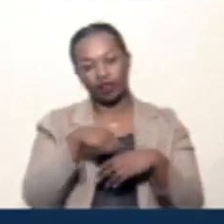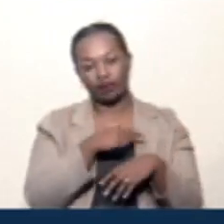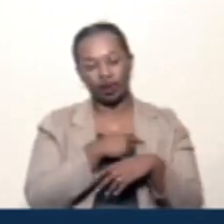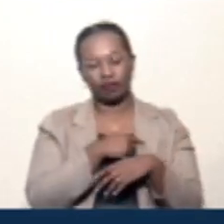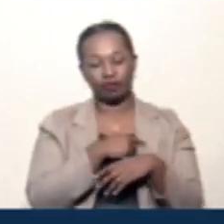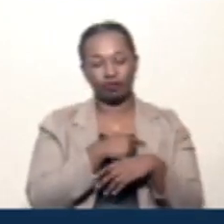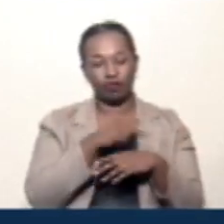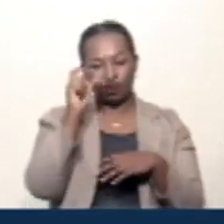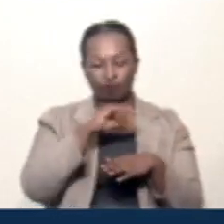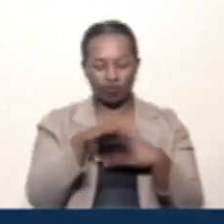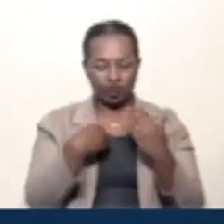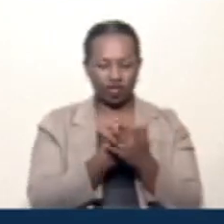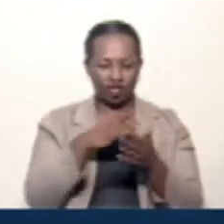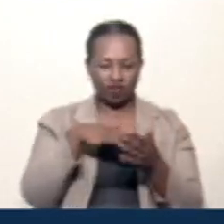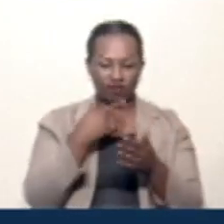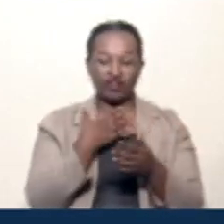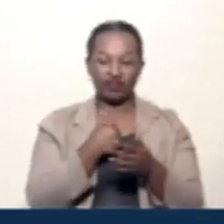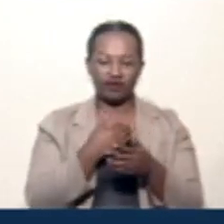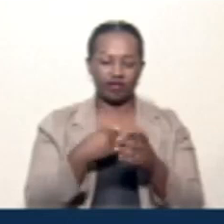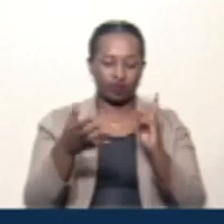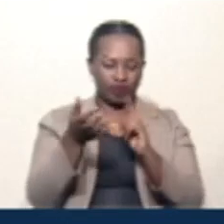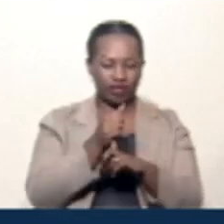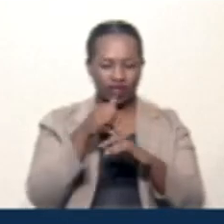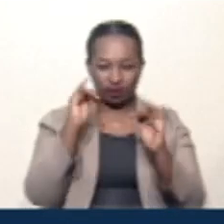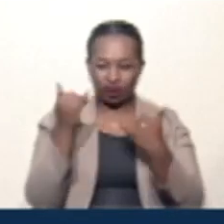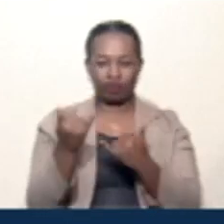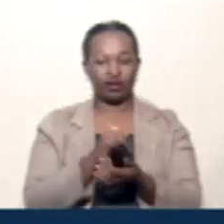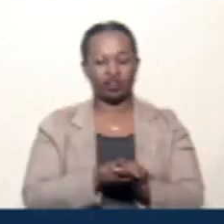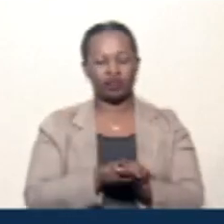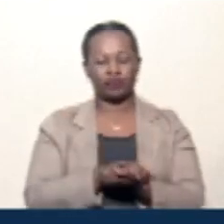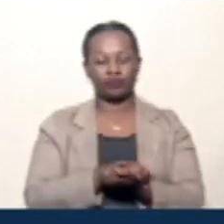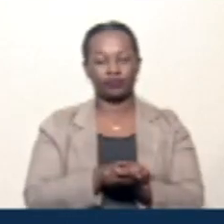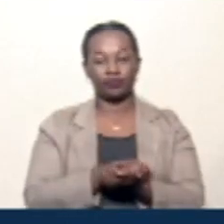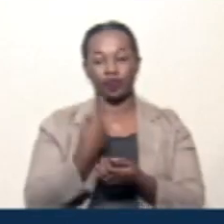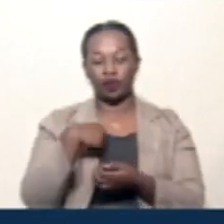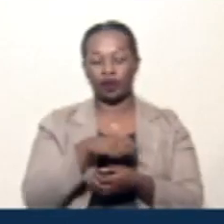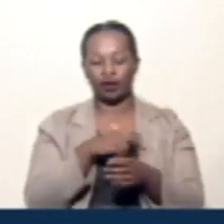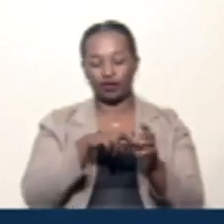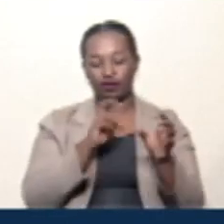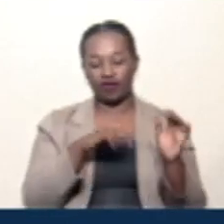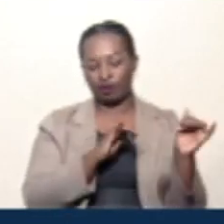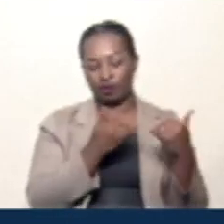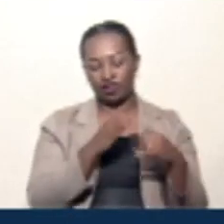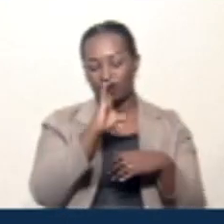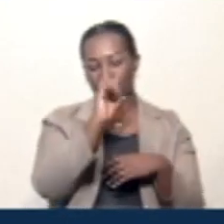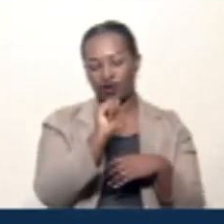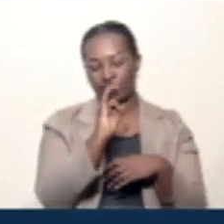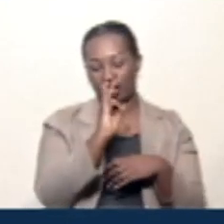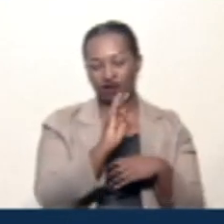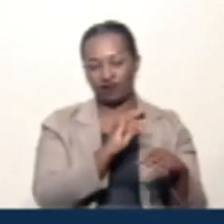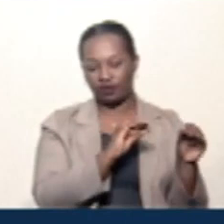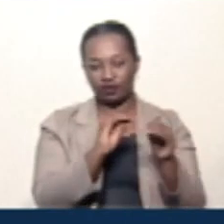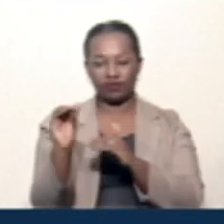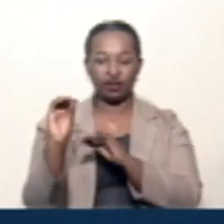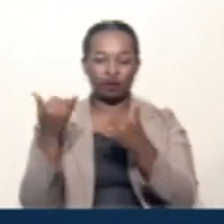umwe buri wese yumva yifuza ko twagera ku yindi match ikurikira Reka tuve mu mikino ya CAF Confederation Cup tujye